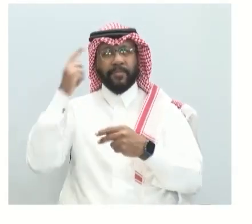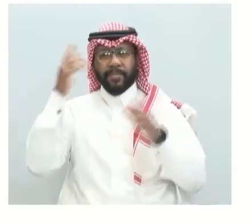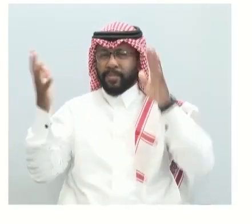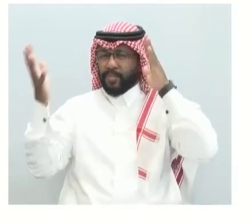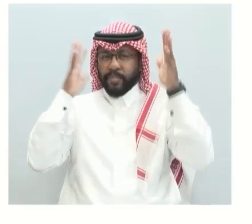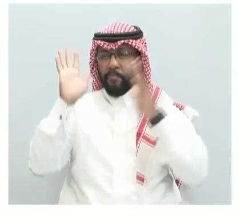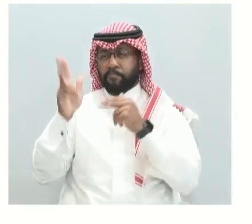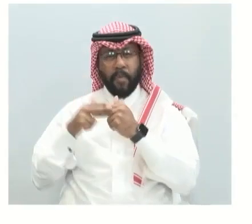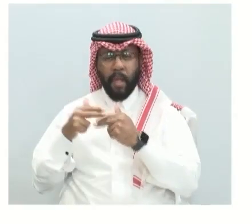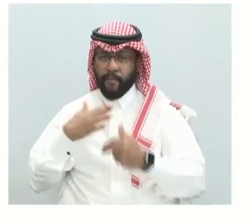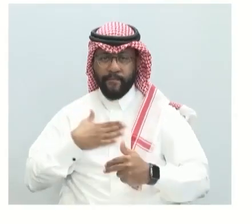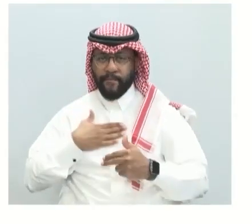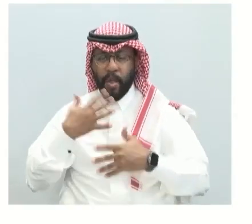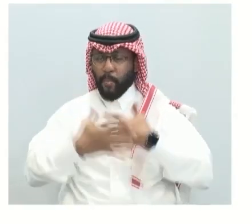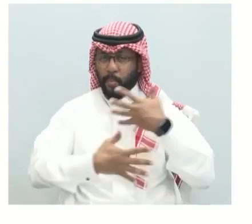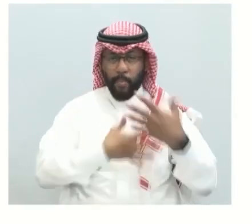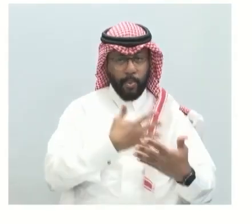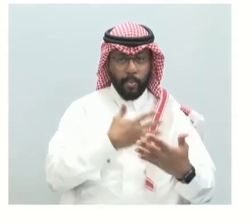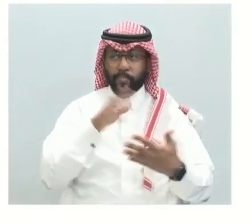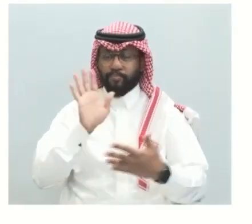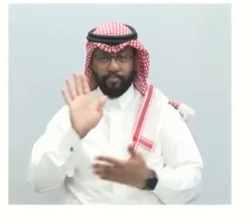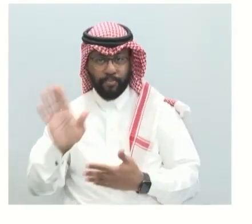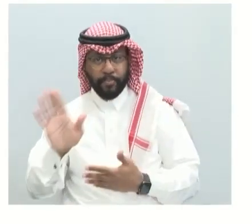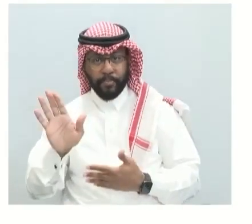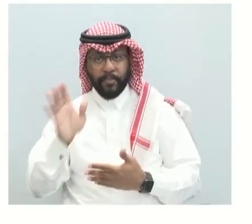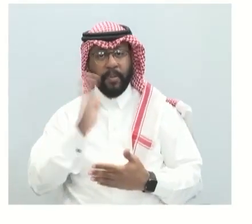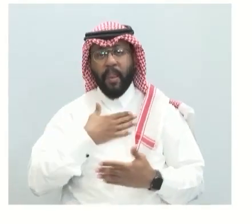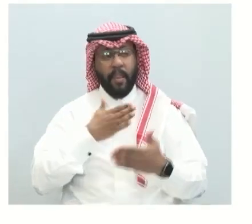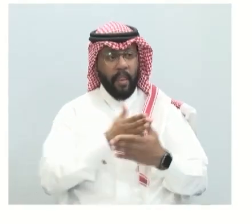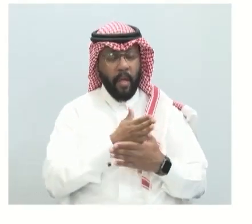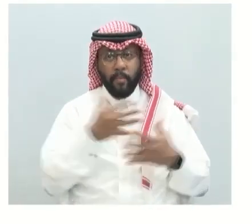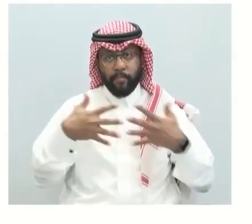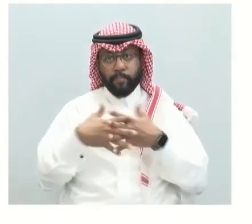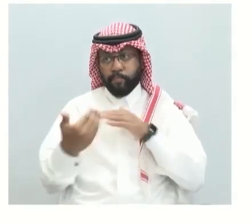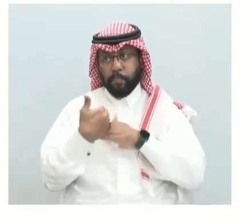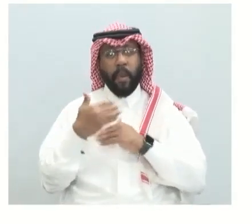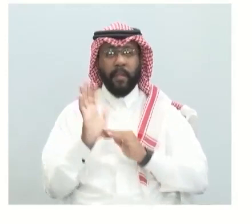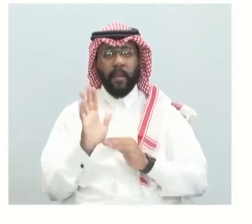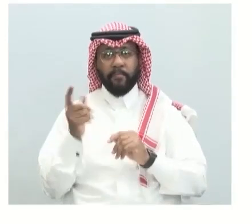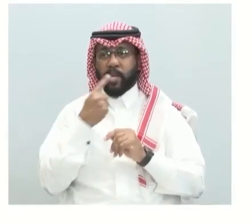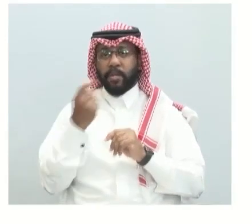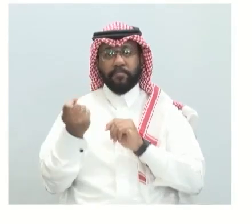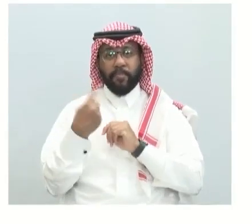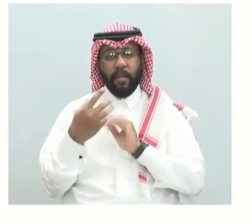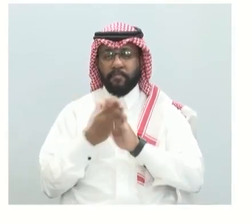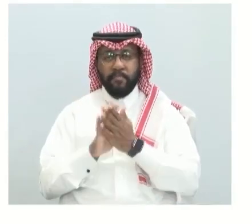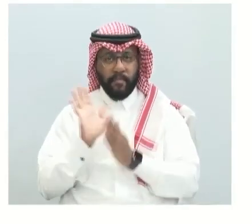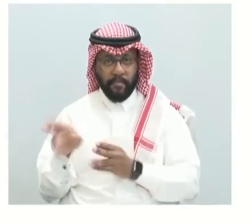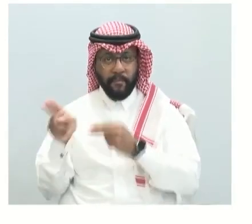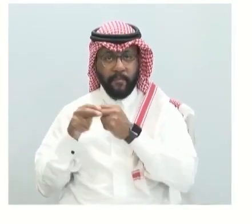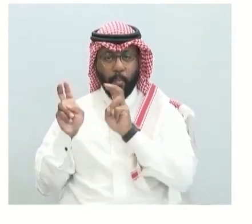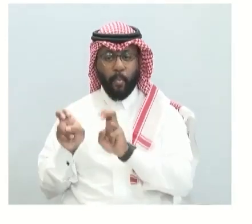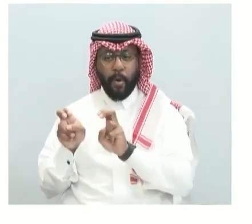او دونت دستور عندما تريد التركيز او مشاركه شاشتك ولا تريد ان تصلك الاشعارات ايضا الحالات